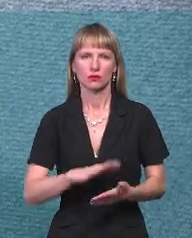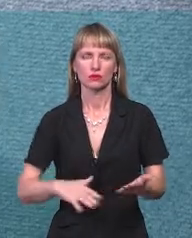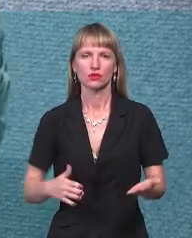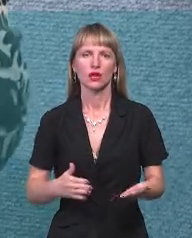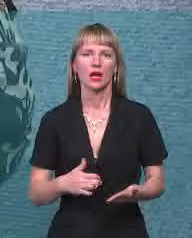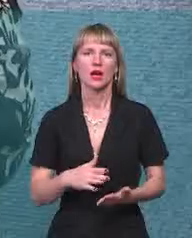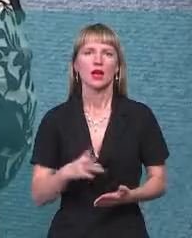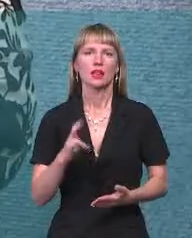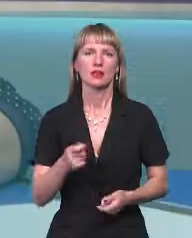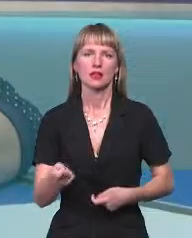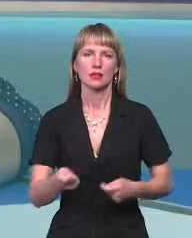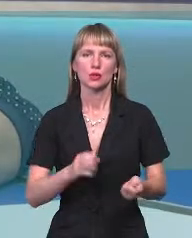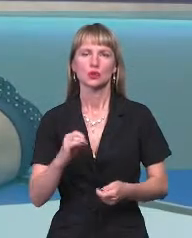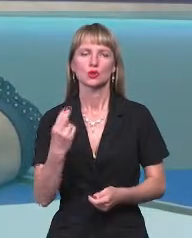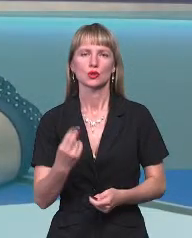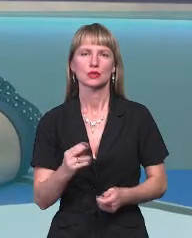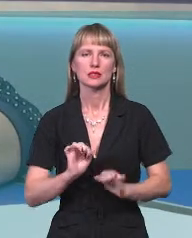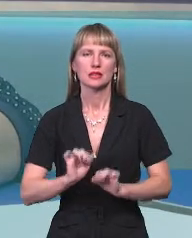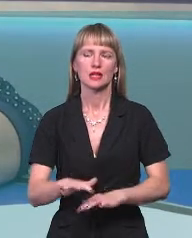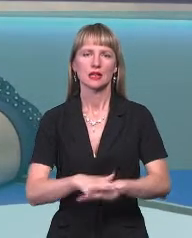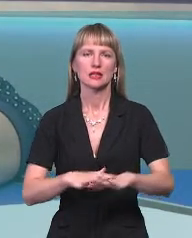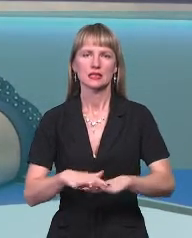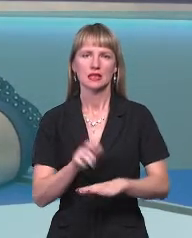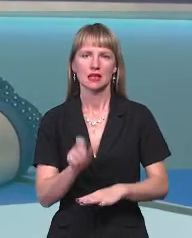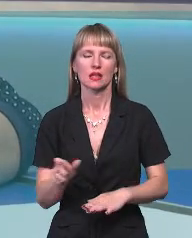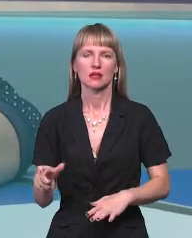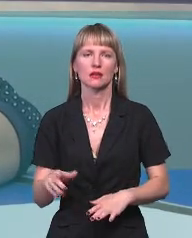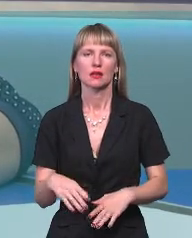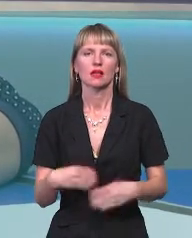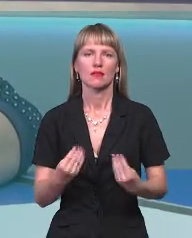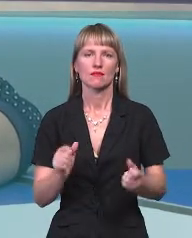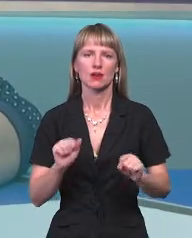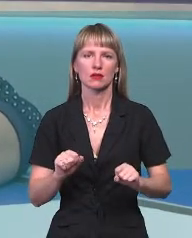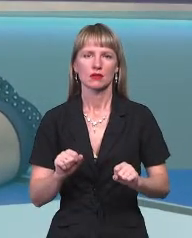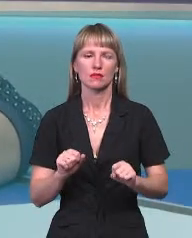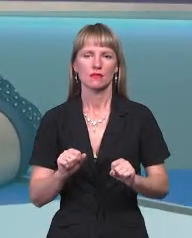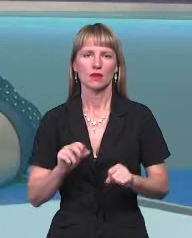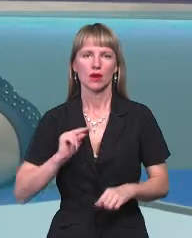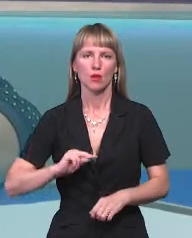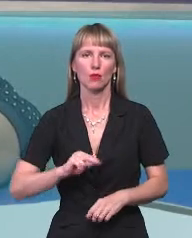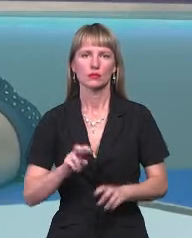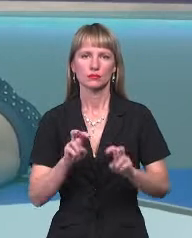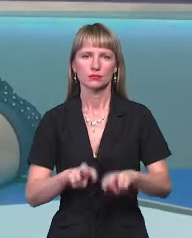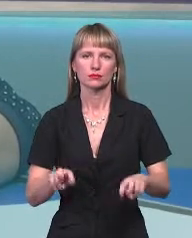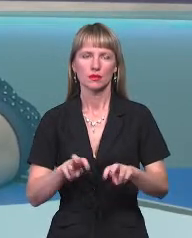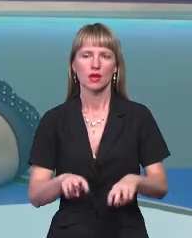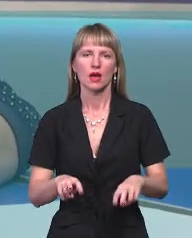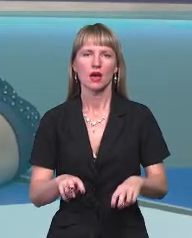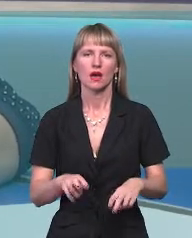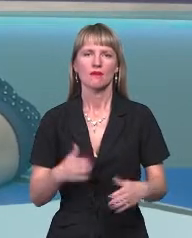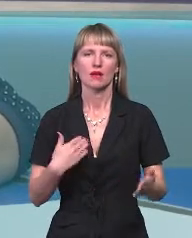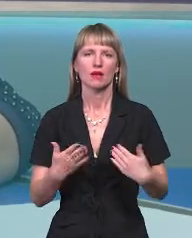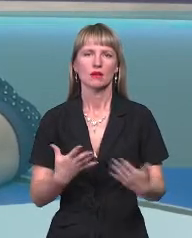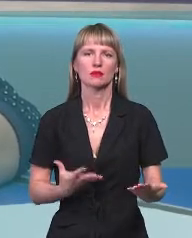На департамент соціального захисту населення покладається функція ведення моніторингу процесів, які відбуваються відносно виплати